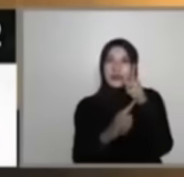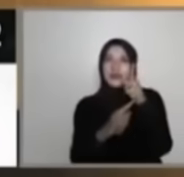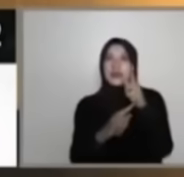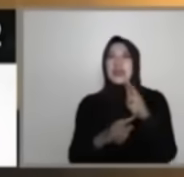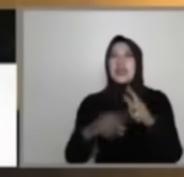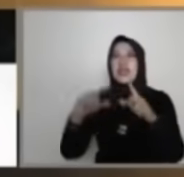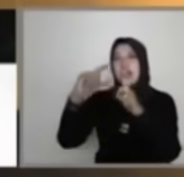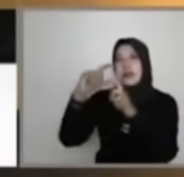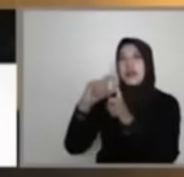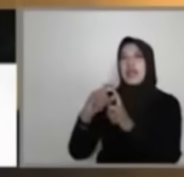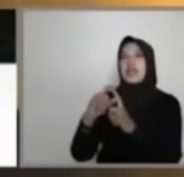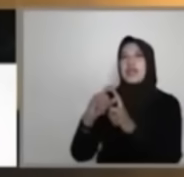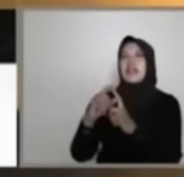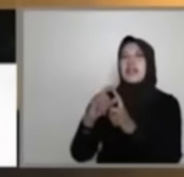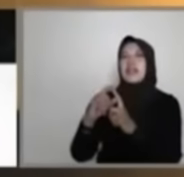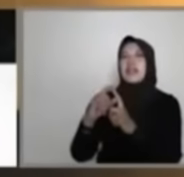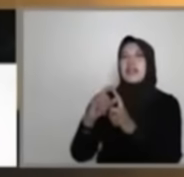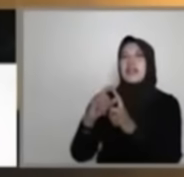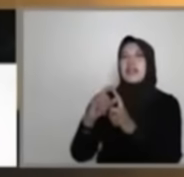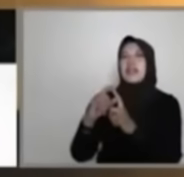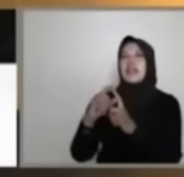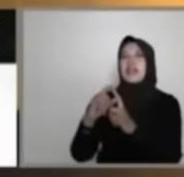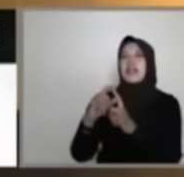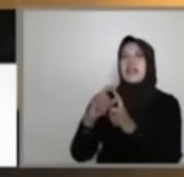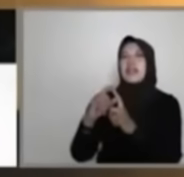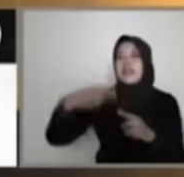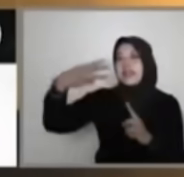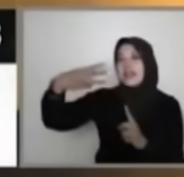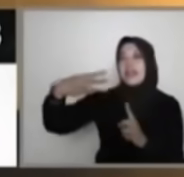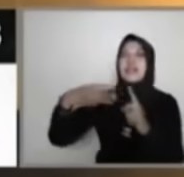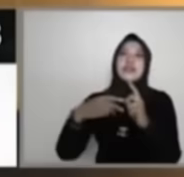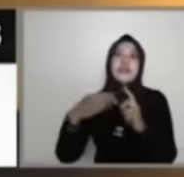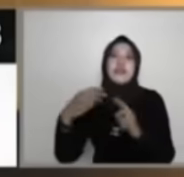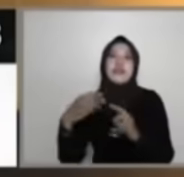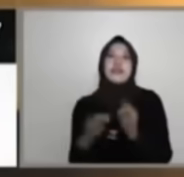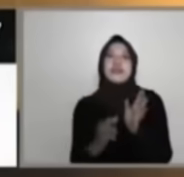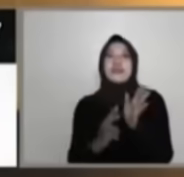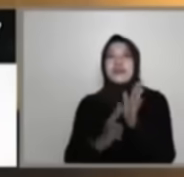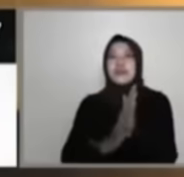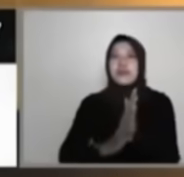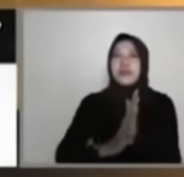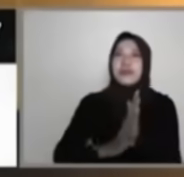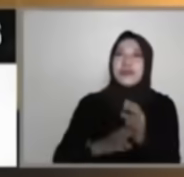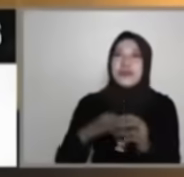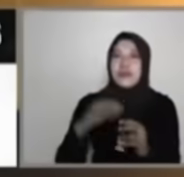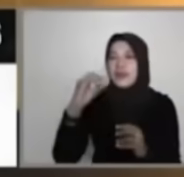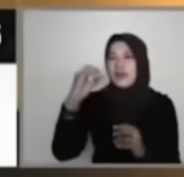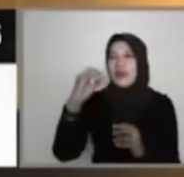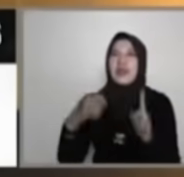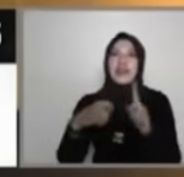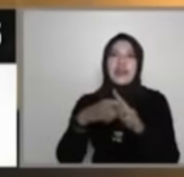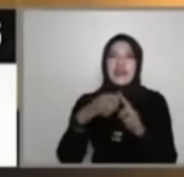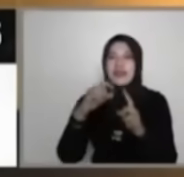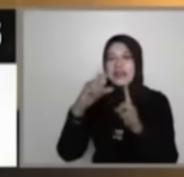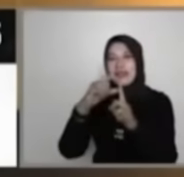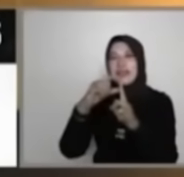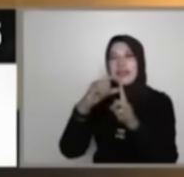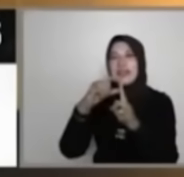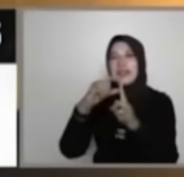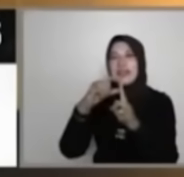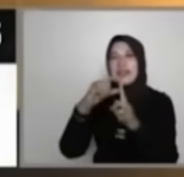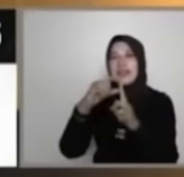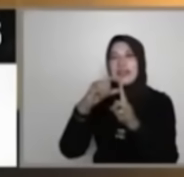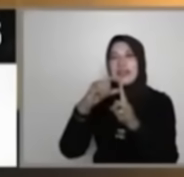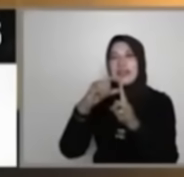Demokrat bersama kami dan Bapak SBY pun berkomitmen untuk membantu perpanjangan dana OSIS ke depan.